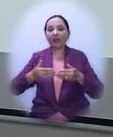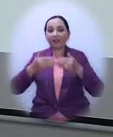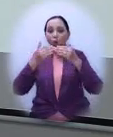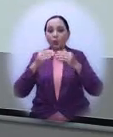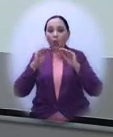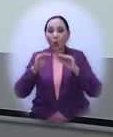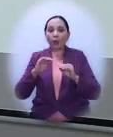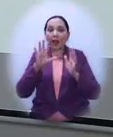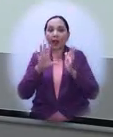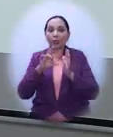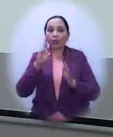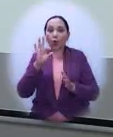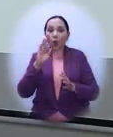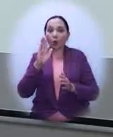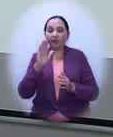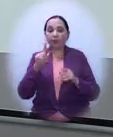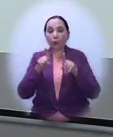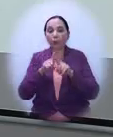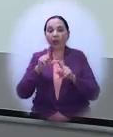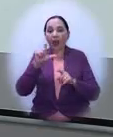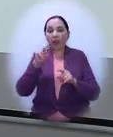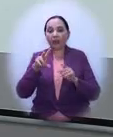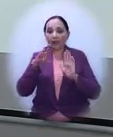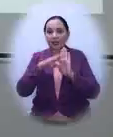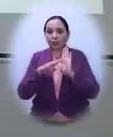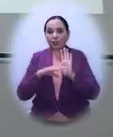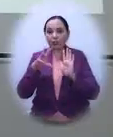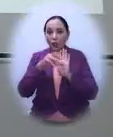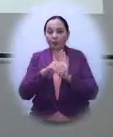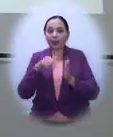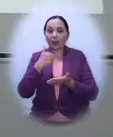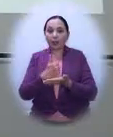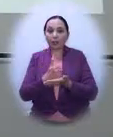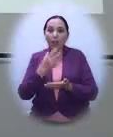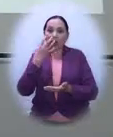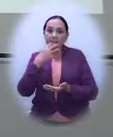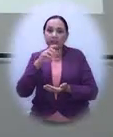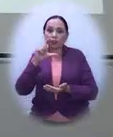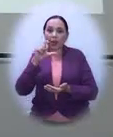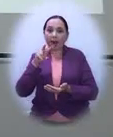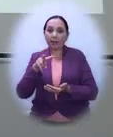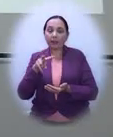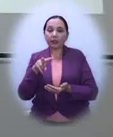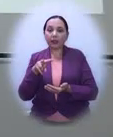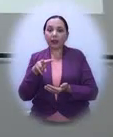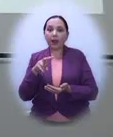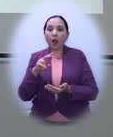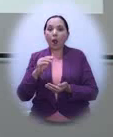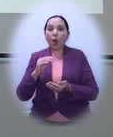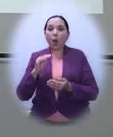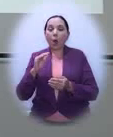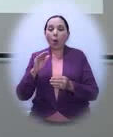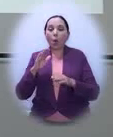elektr konvektorlar quyidagi elementlardan tashkil topgan. Asosan qizdirish elementi ustki